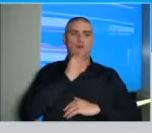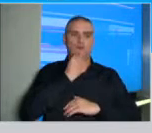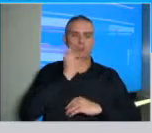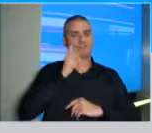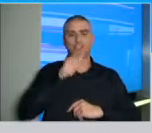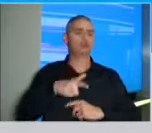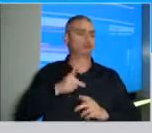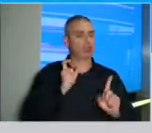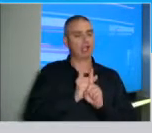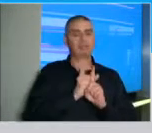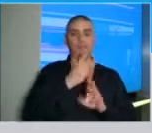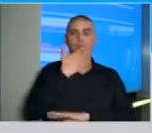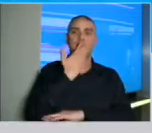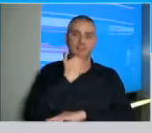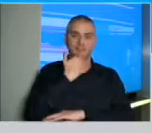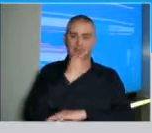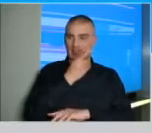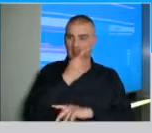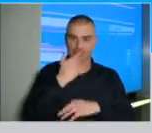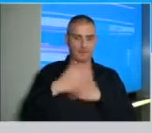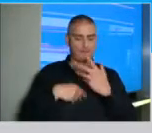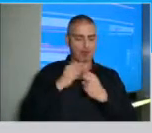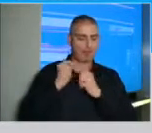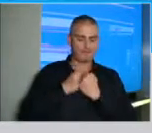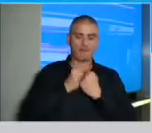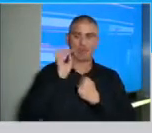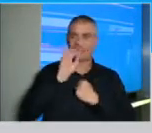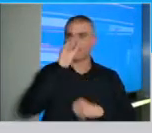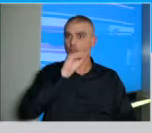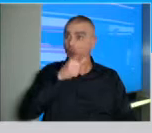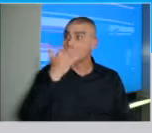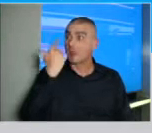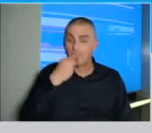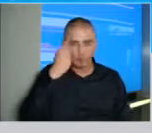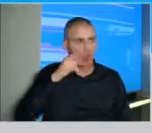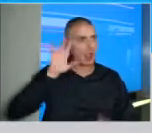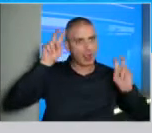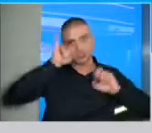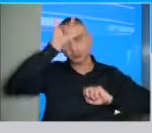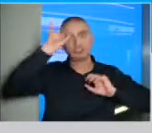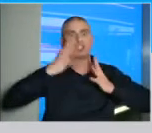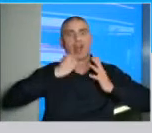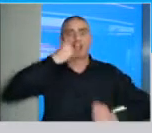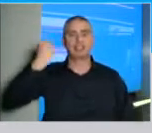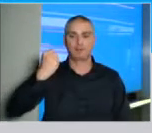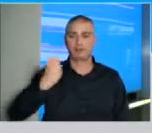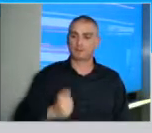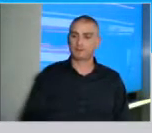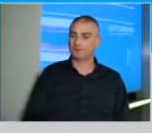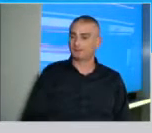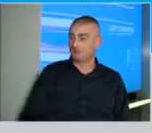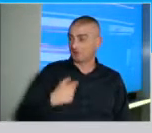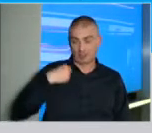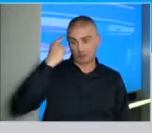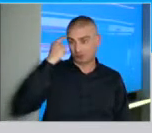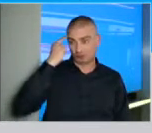וכאיש שחסם את מדינת ישראל במהלך המאבק נגד אוסלו, אבל פעם הוא היה הדמון הגדול של הימין. אני